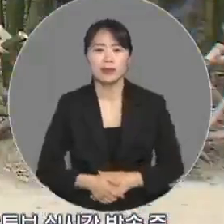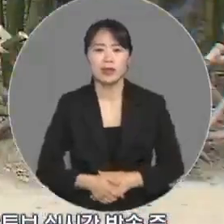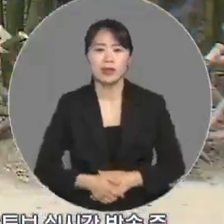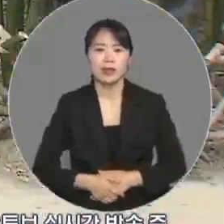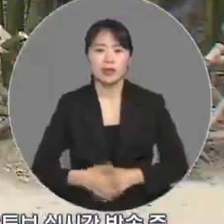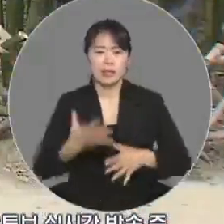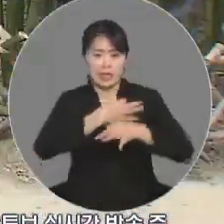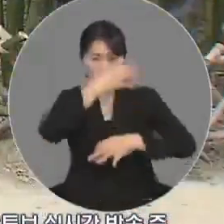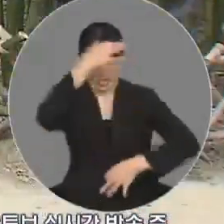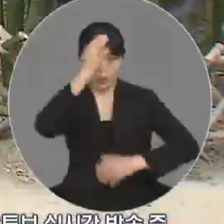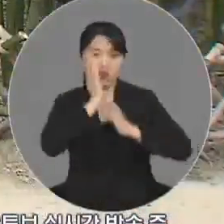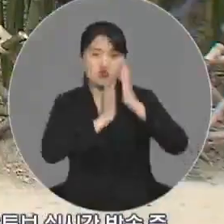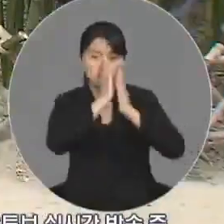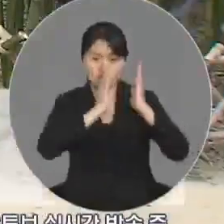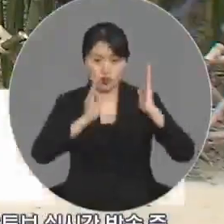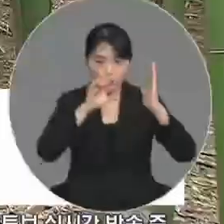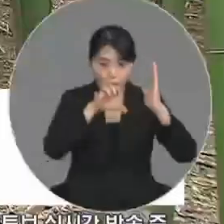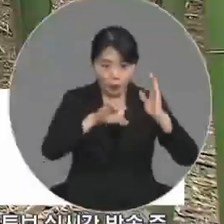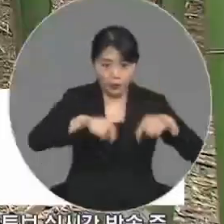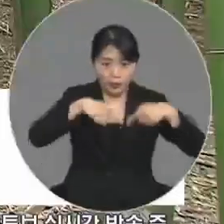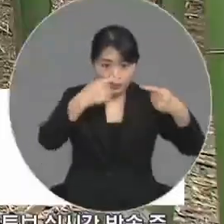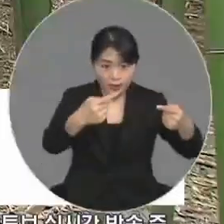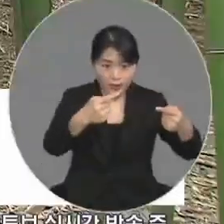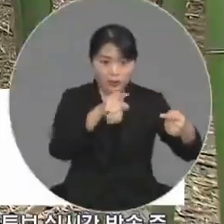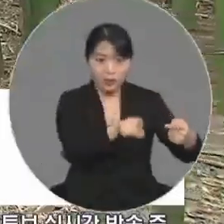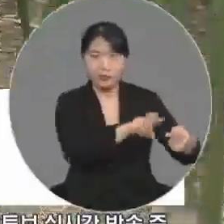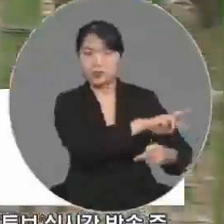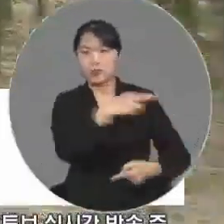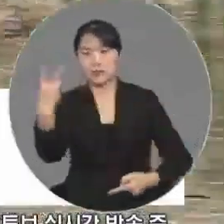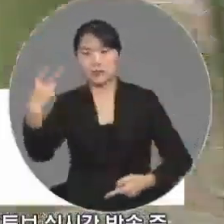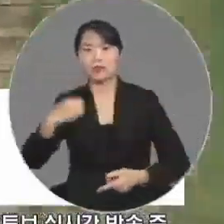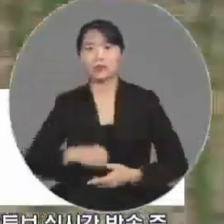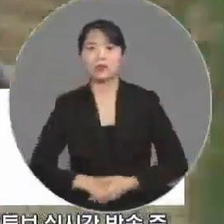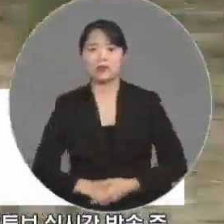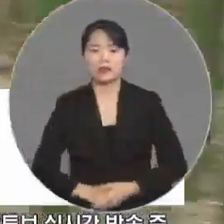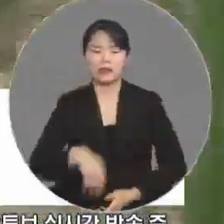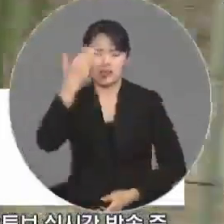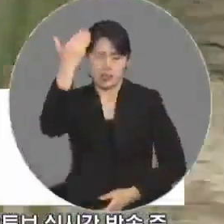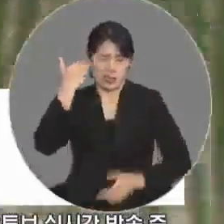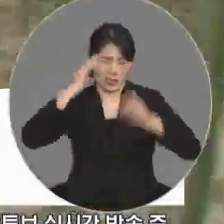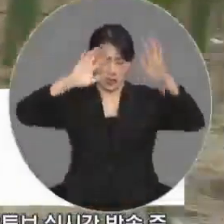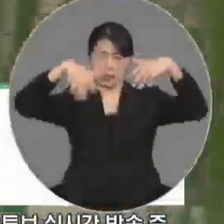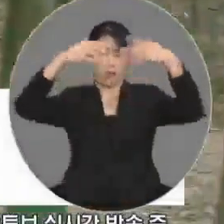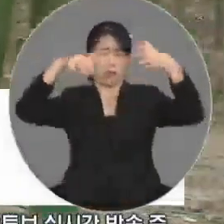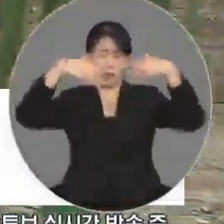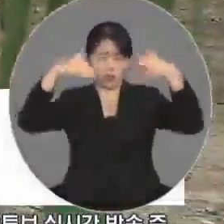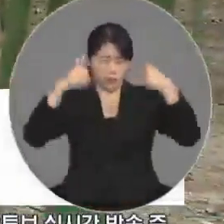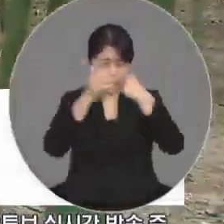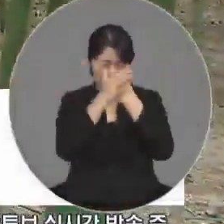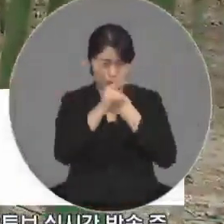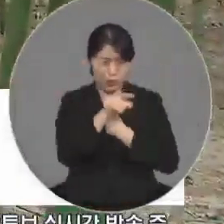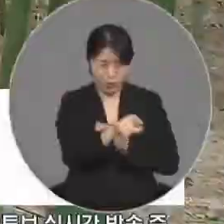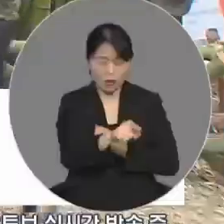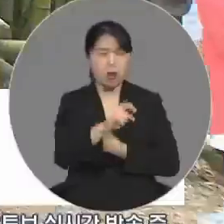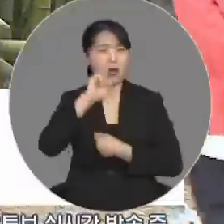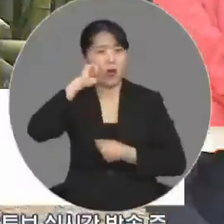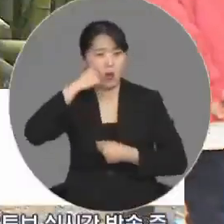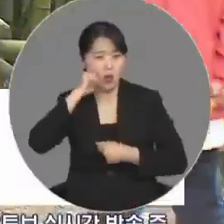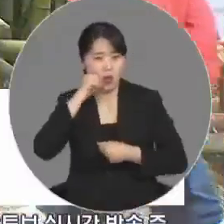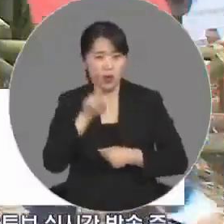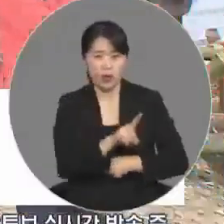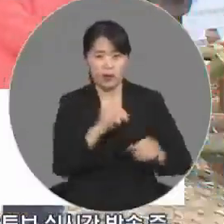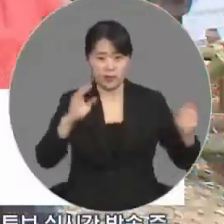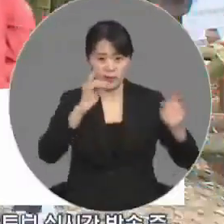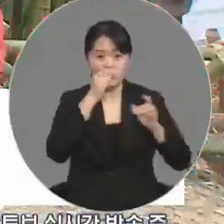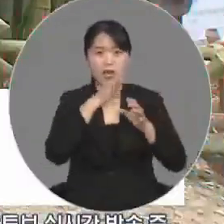십리대숲으로 들어가는 진입로 위치가 바뀌었습니다. 세찬 강바람이 불던 기존 진입로는 대나무 숲으로 막았고 50m